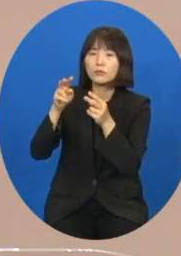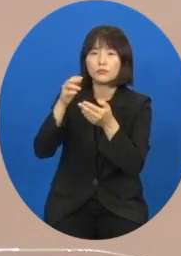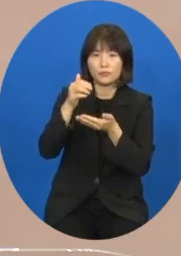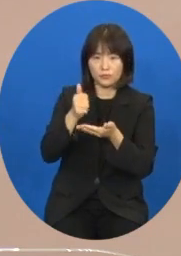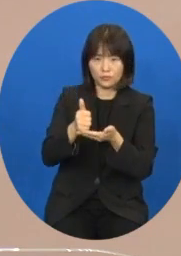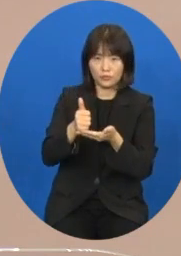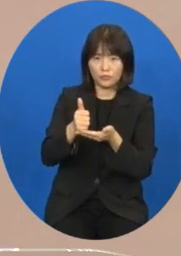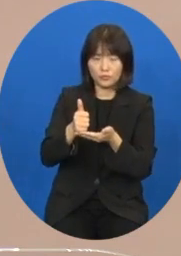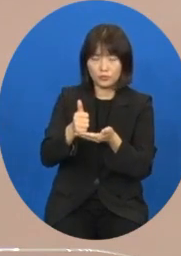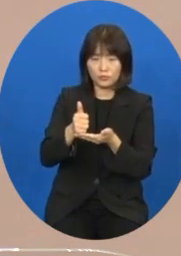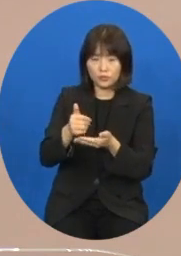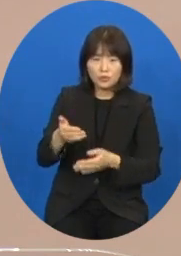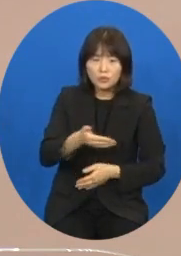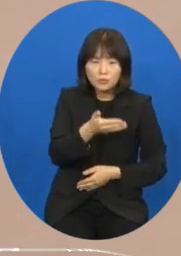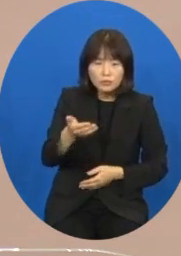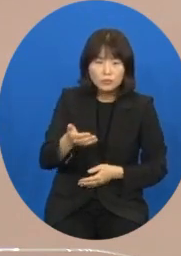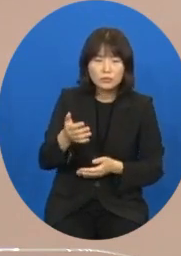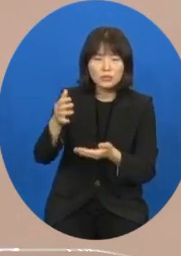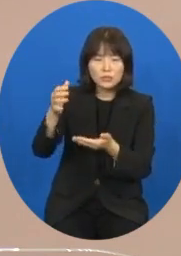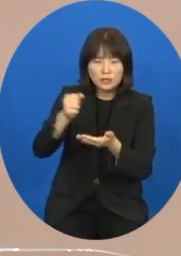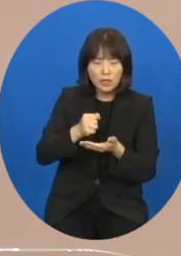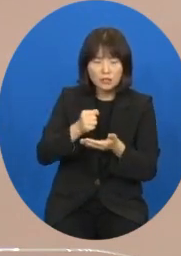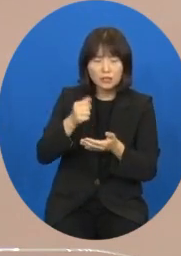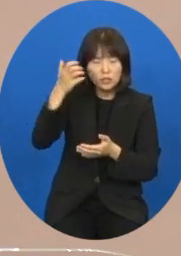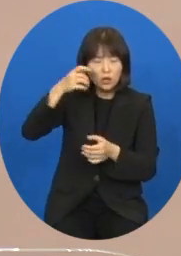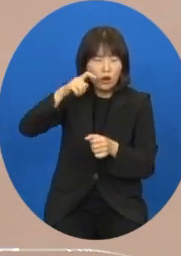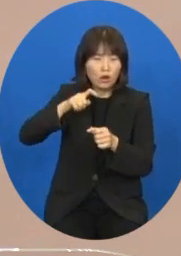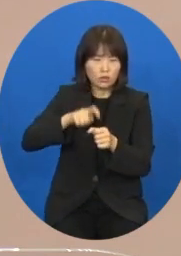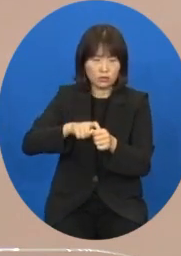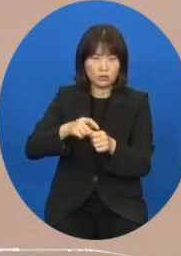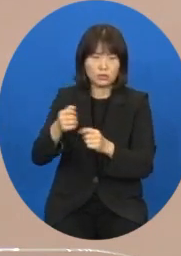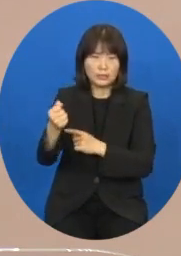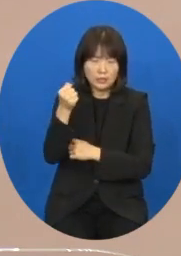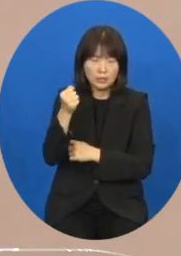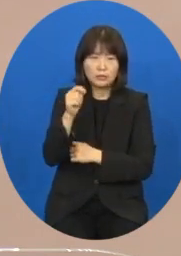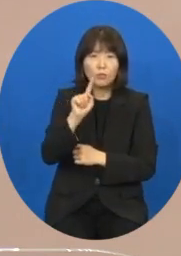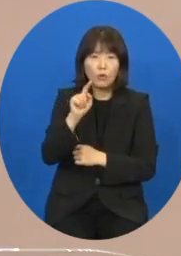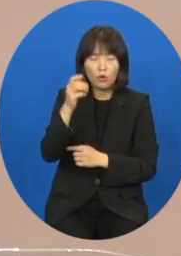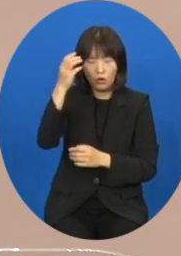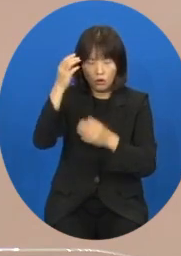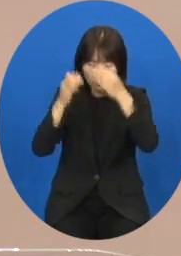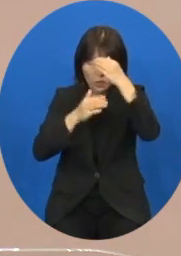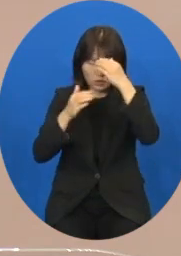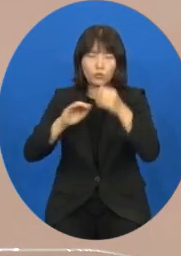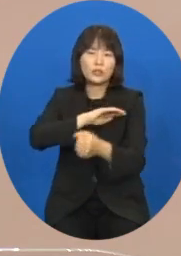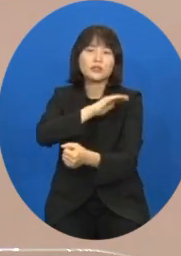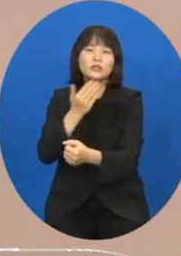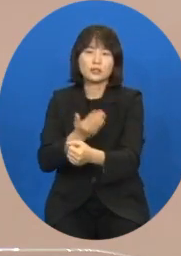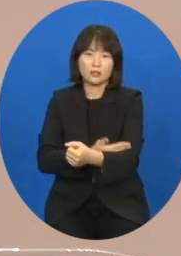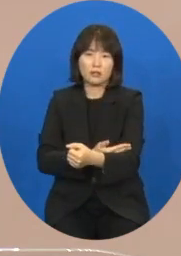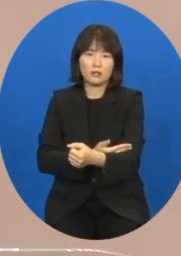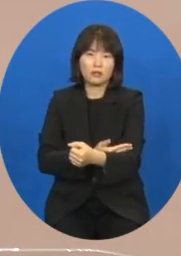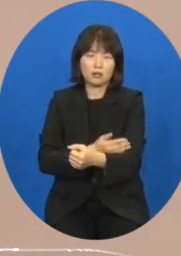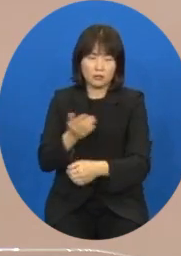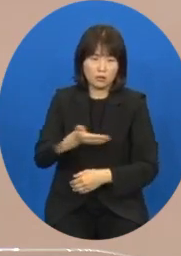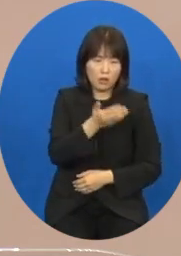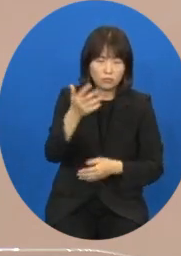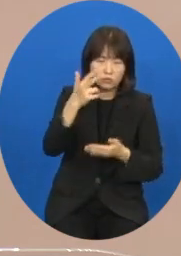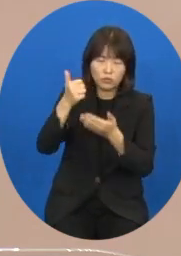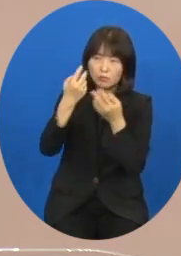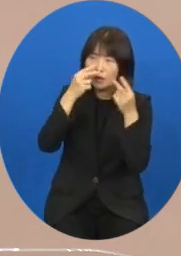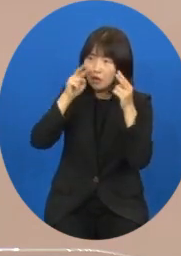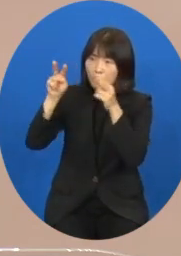가지는 영적인 힘이 성도의 능력이에요. 여러분, 주님 바라보고 사는 거 절대로